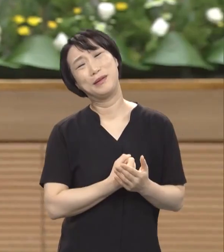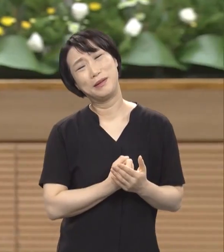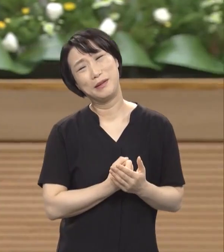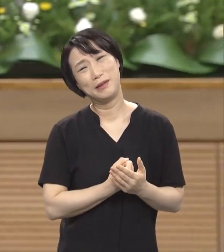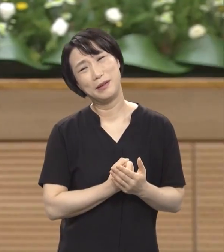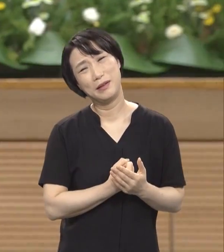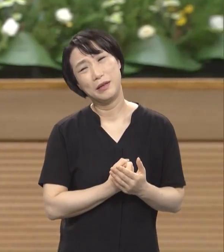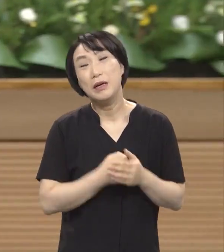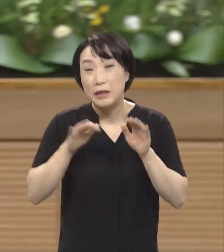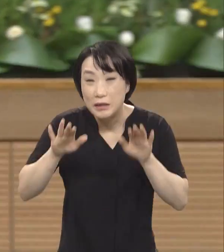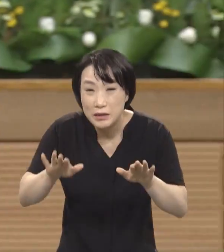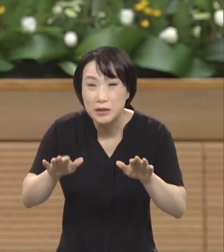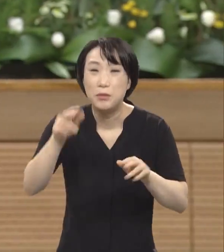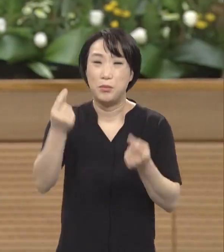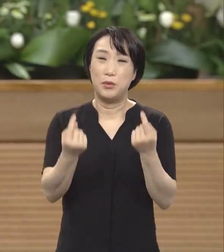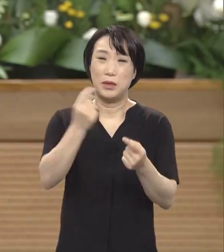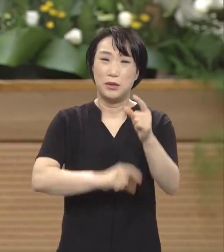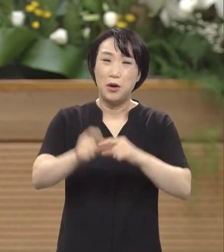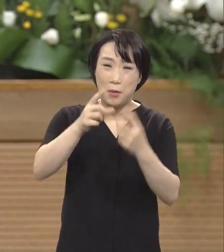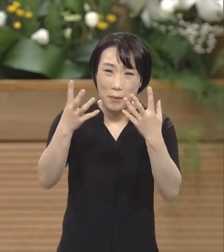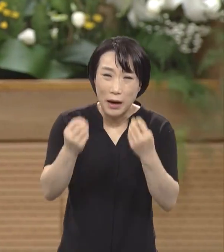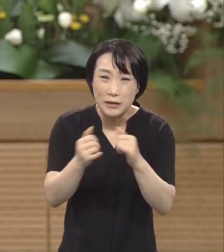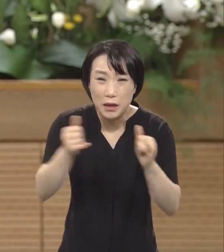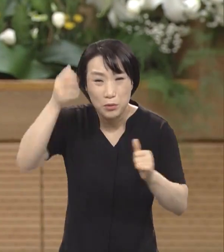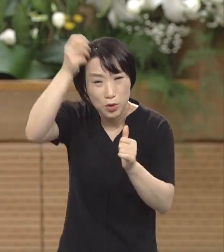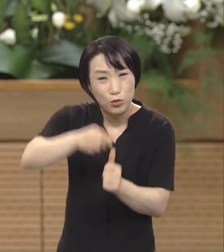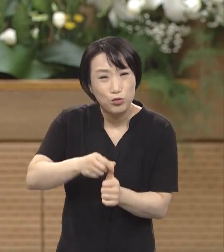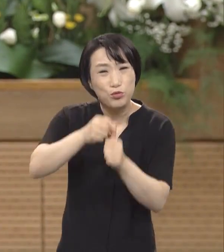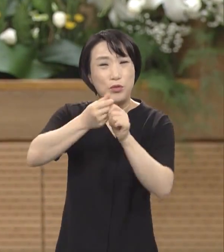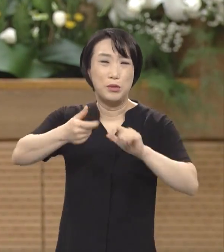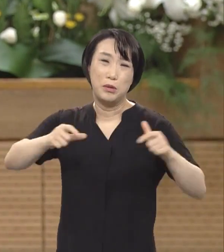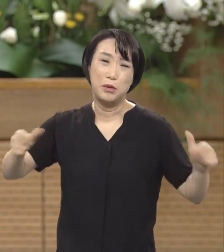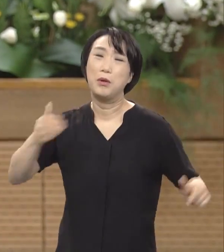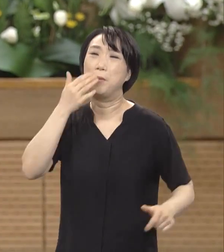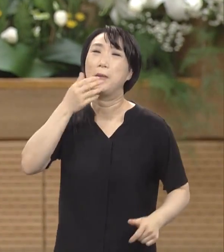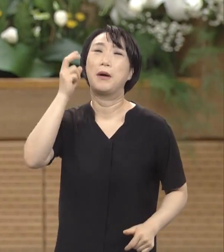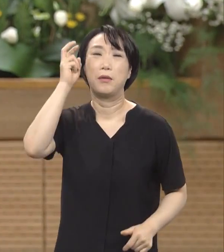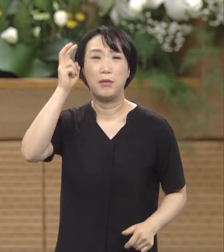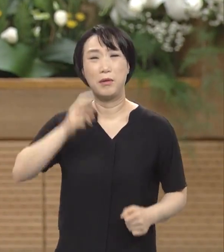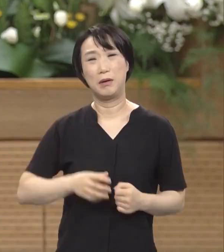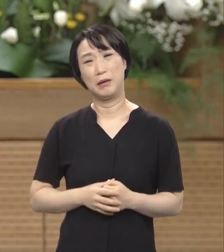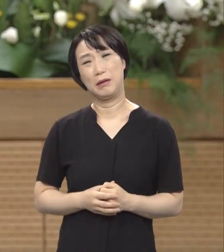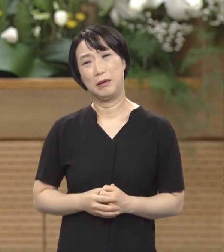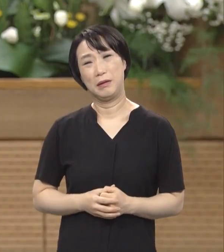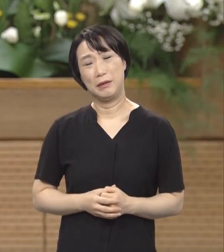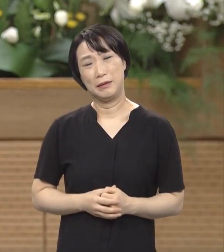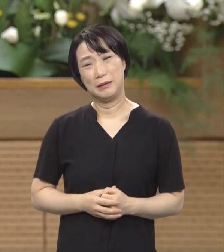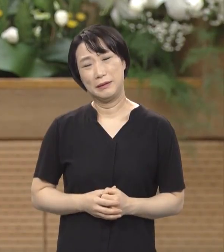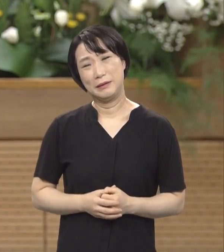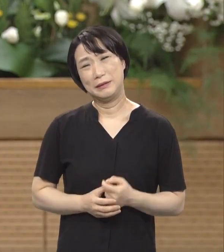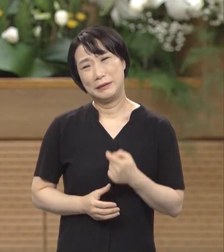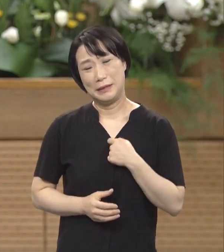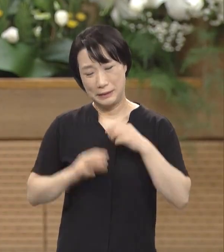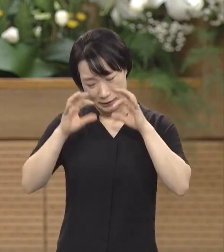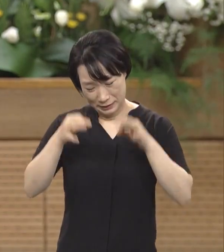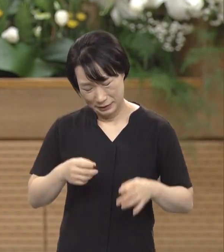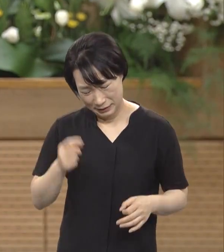이보다 몇 배의 수많은 영혼을 살렸을지도 모른다. 이런